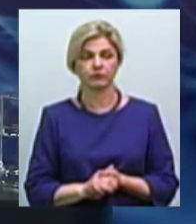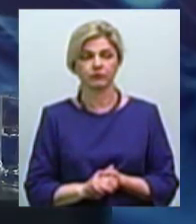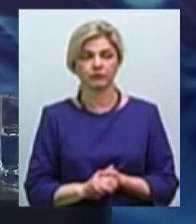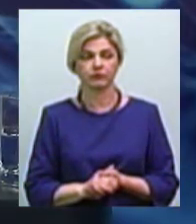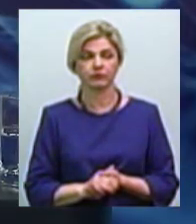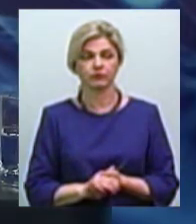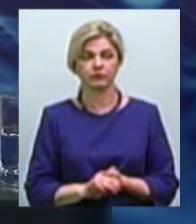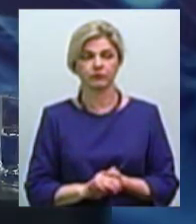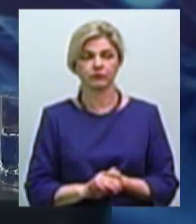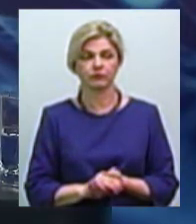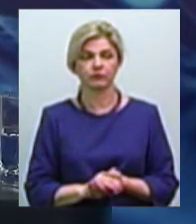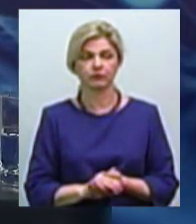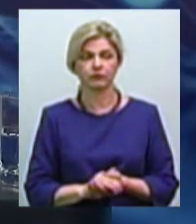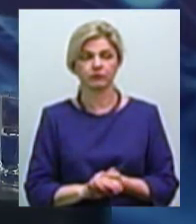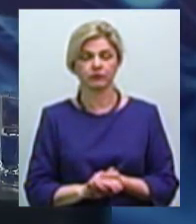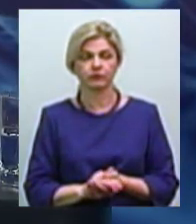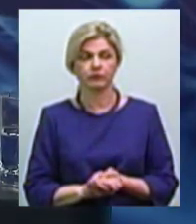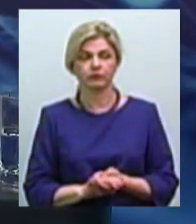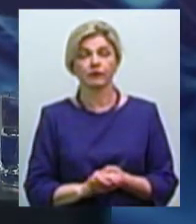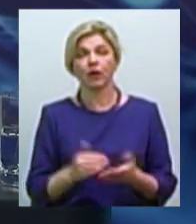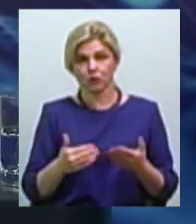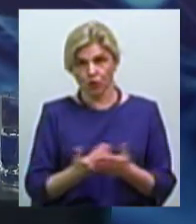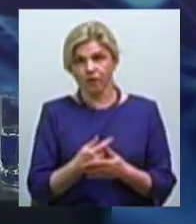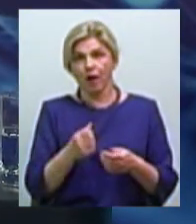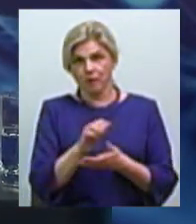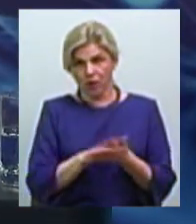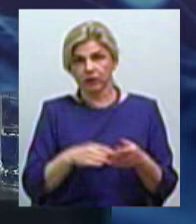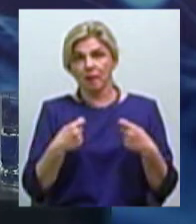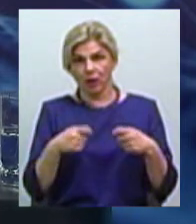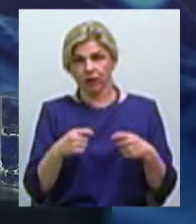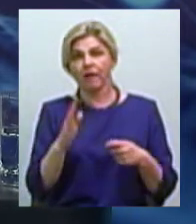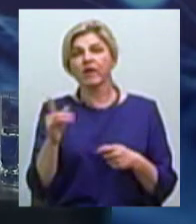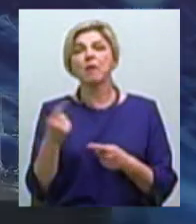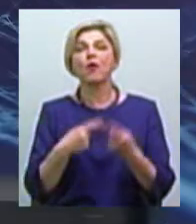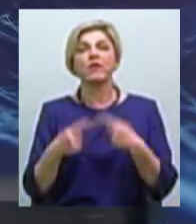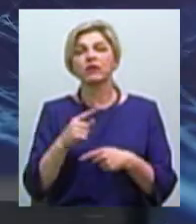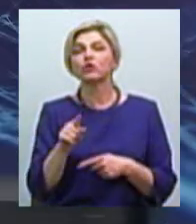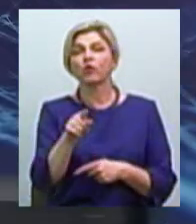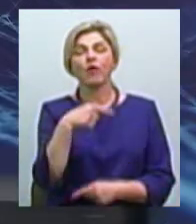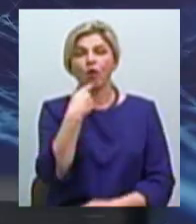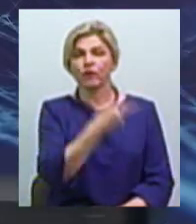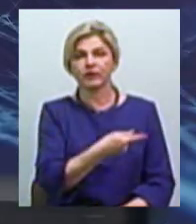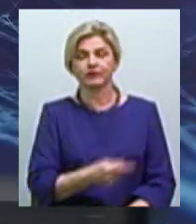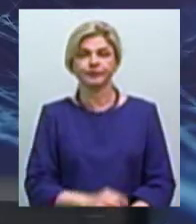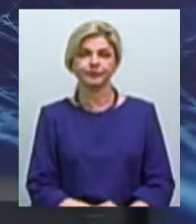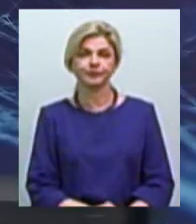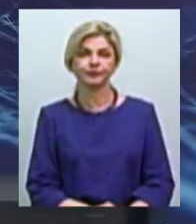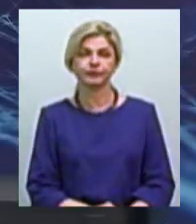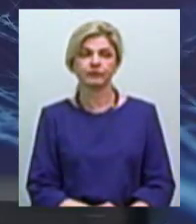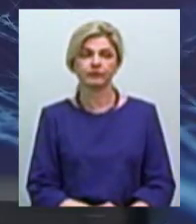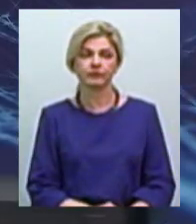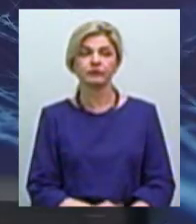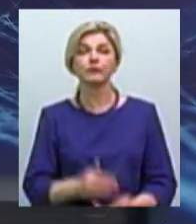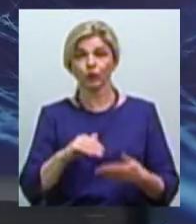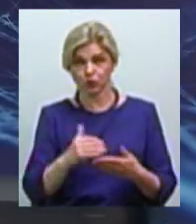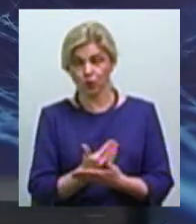повертається і знову починає продавати свій товар. І ви повертаєтесь. Що ви їй говорите? Знову це наша